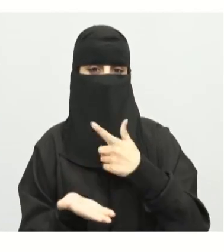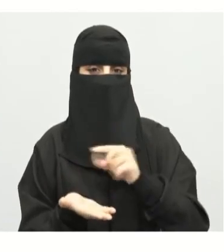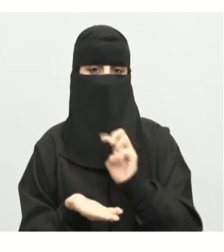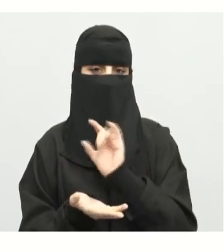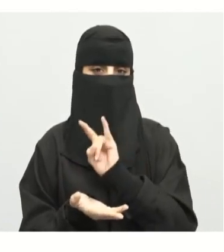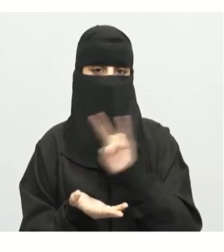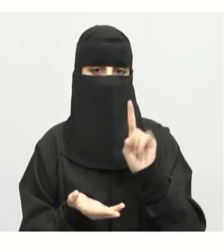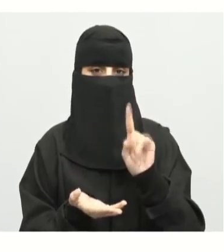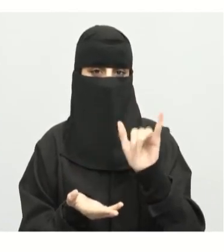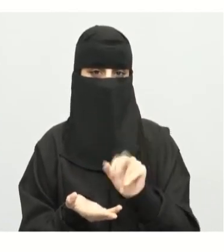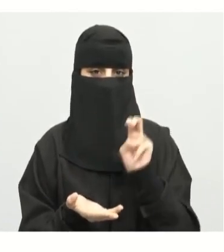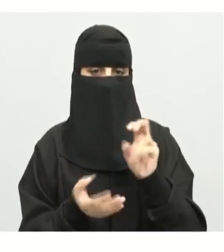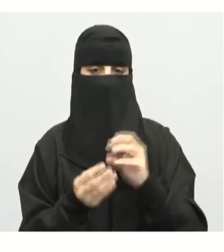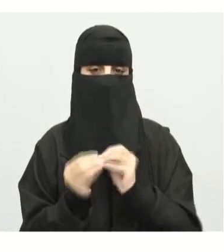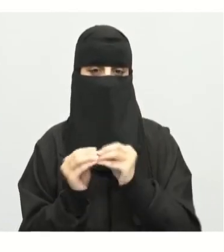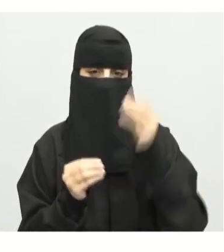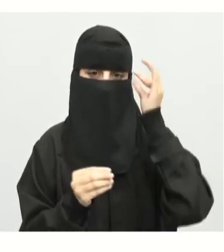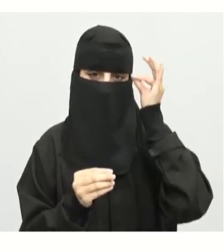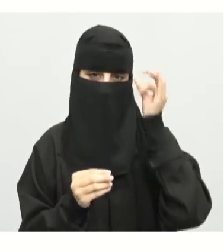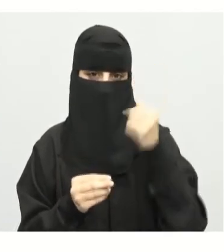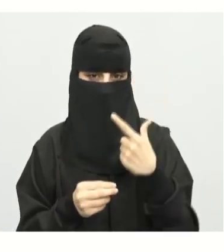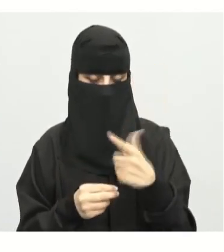العباره صحيحه احسنتم